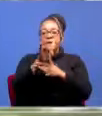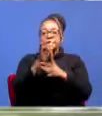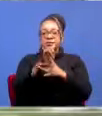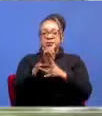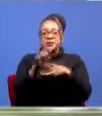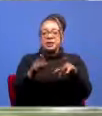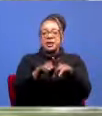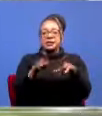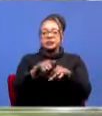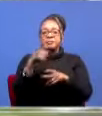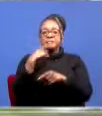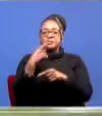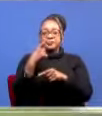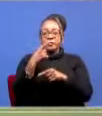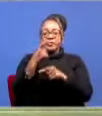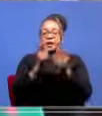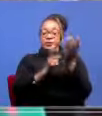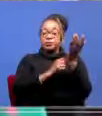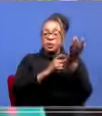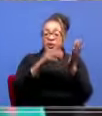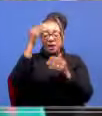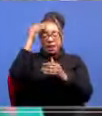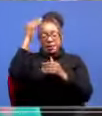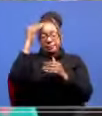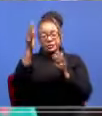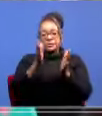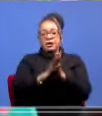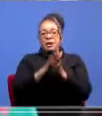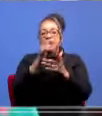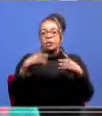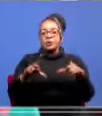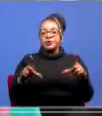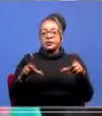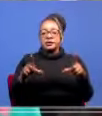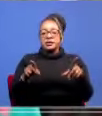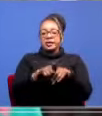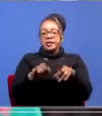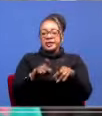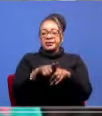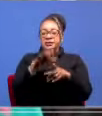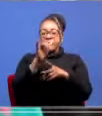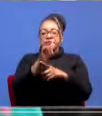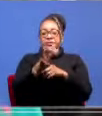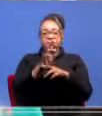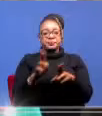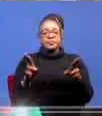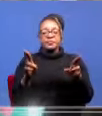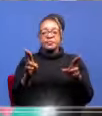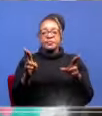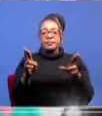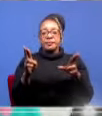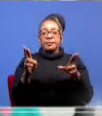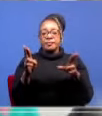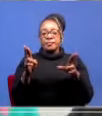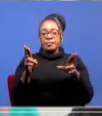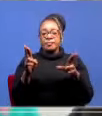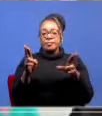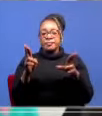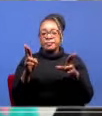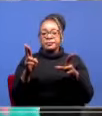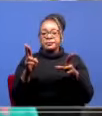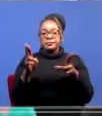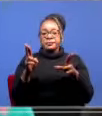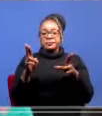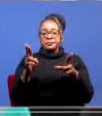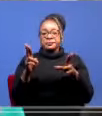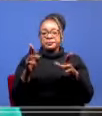ni Kiswahili, elimu na wingi lugha katika ufanikishaji wa amani. Tutafute siku mwafaka ambayo tutakuwa